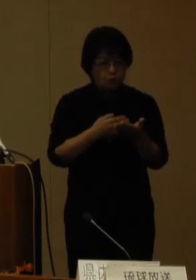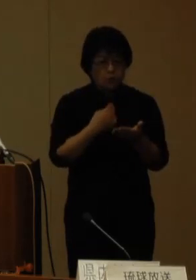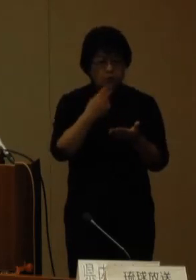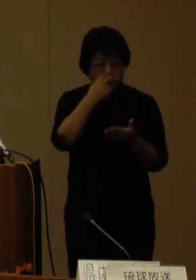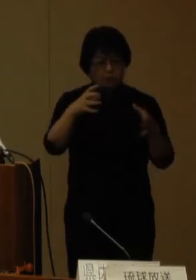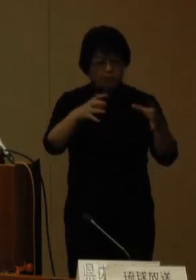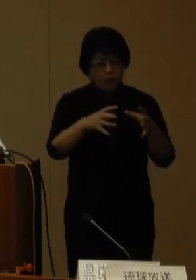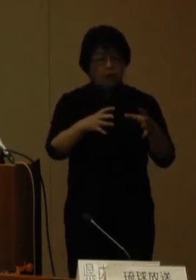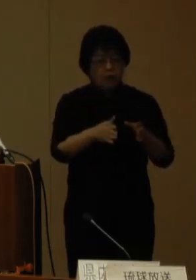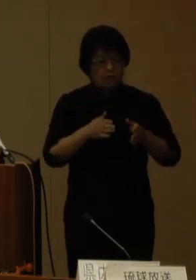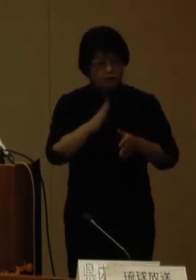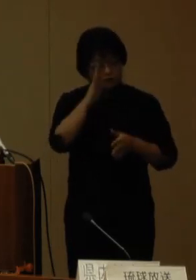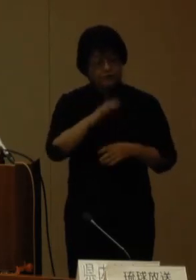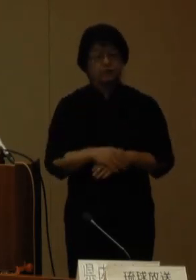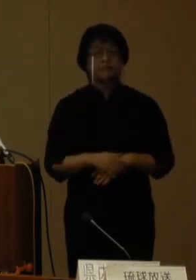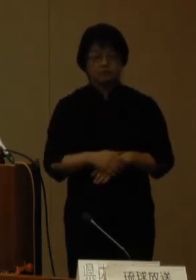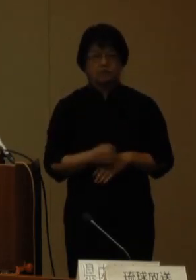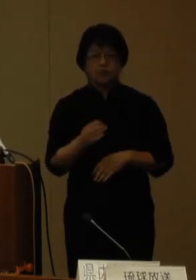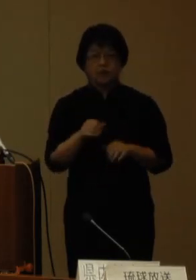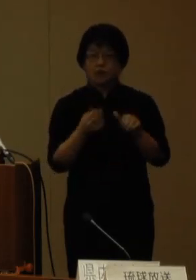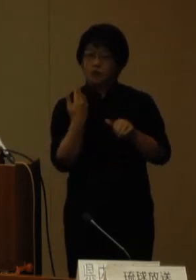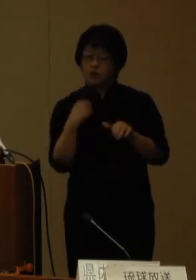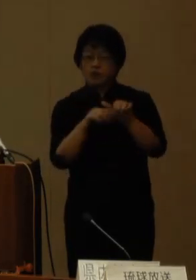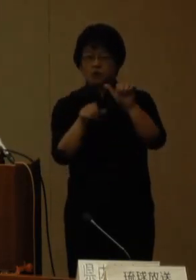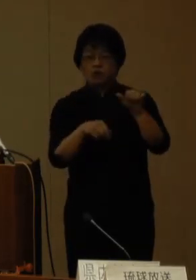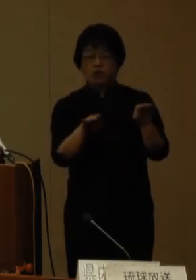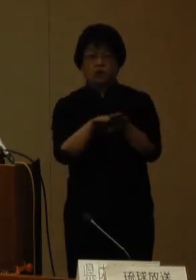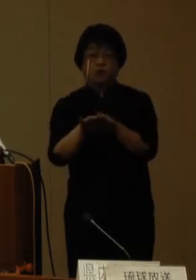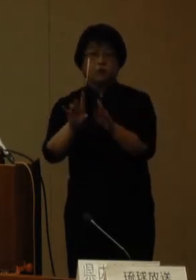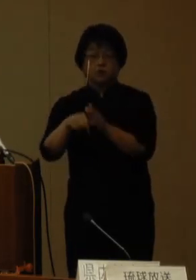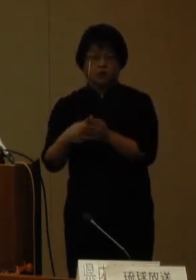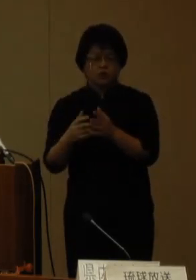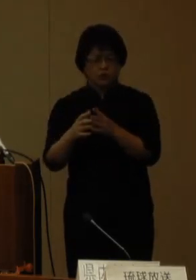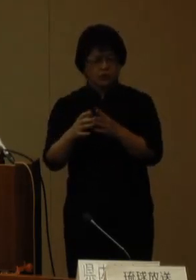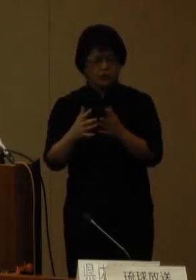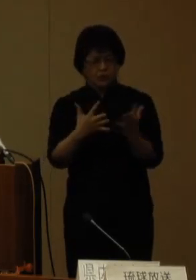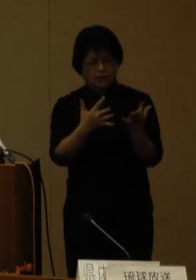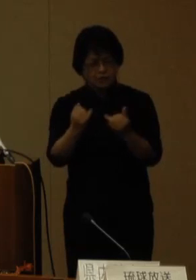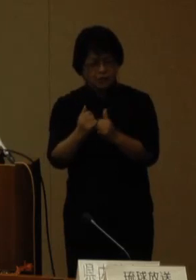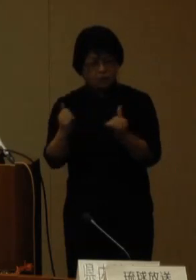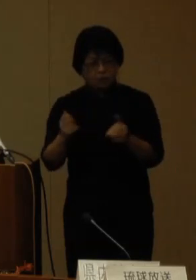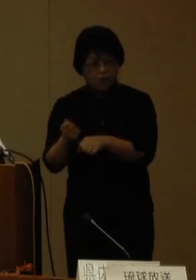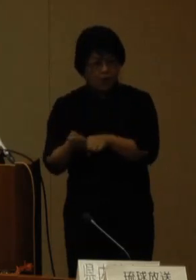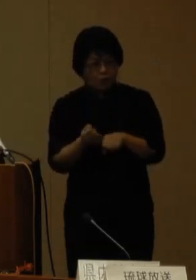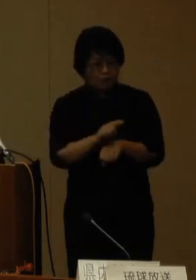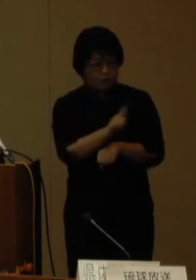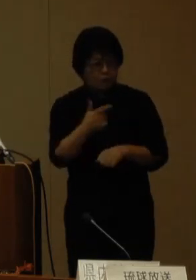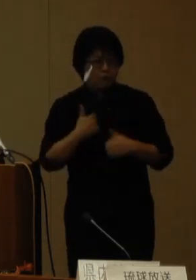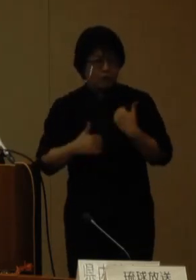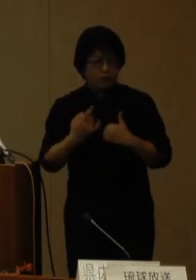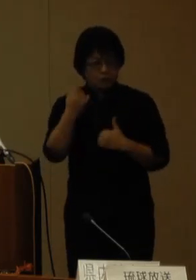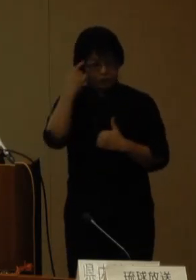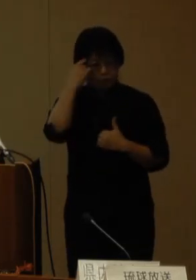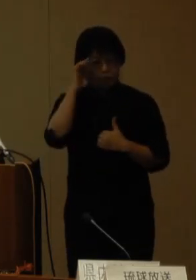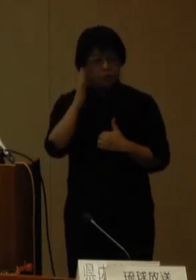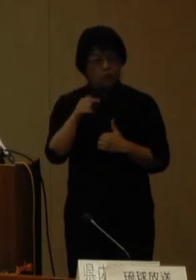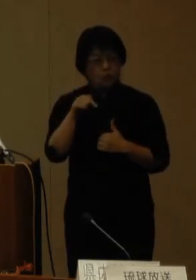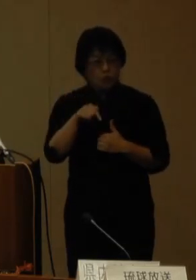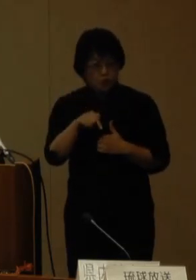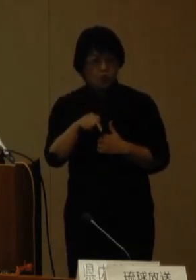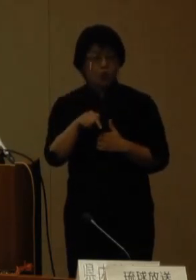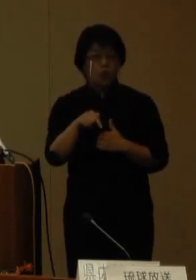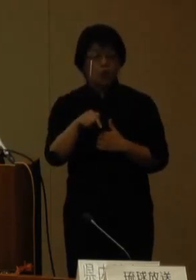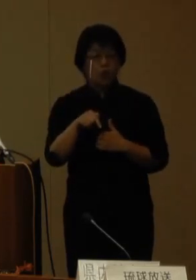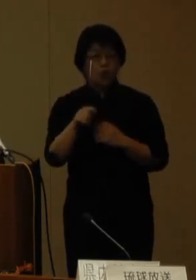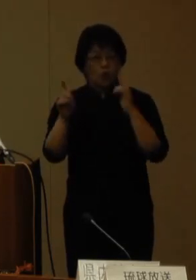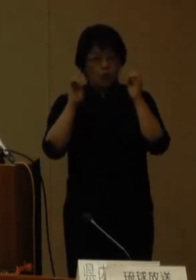。加えてゴールデンウィーク期間中は大勢の方々が沖縄でゴルフなども楽しまれたようですが、そのような